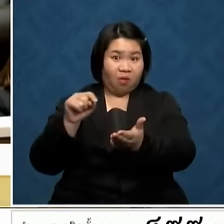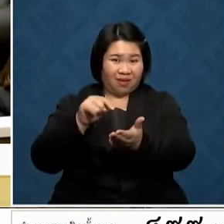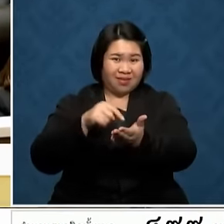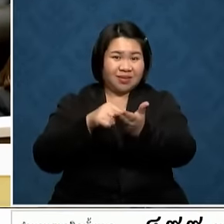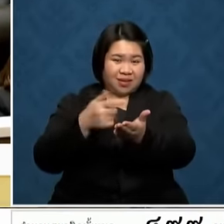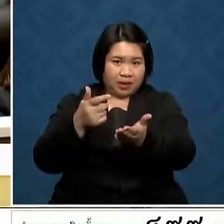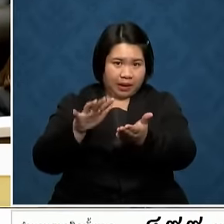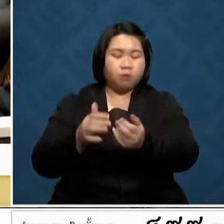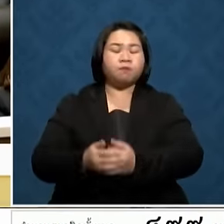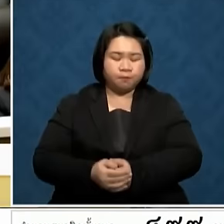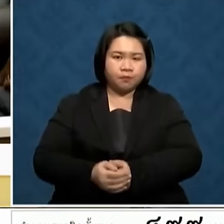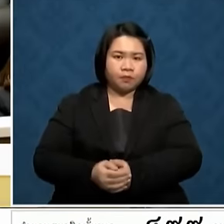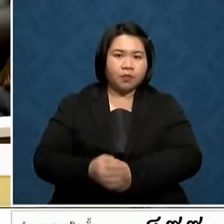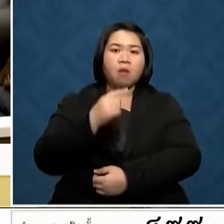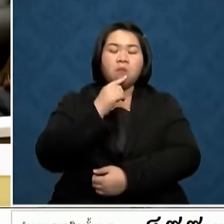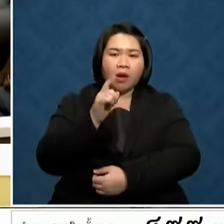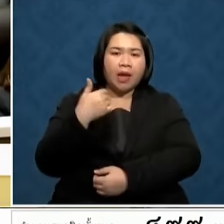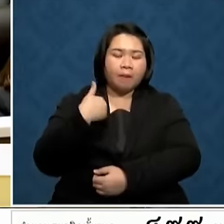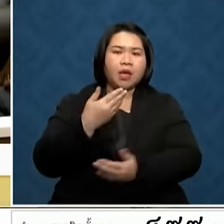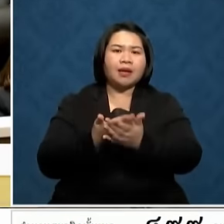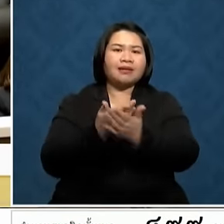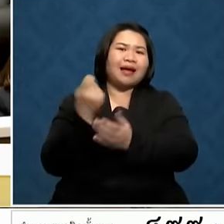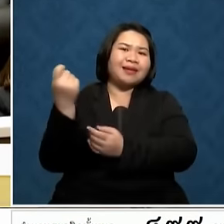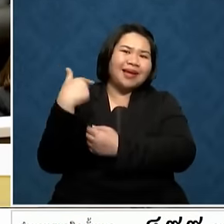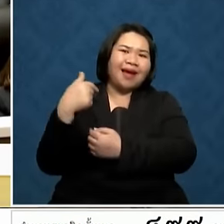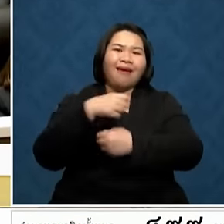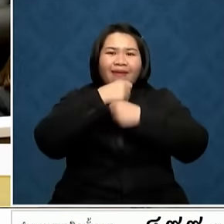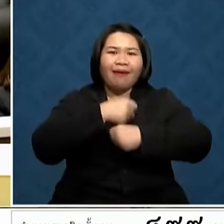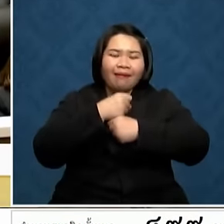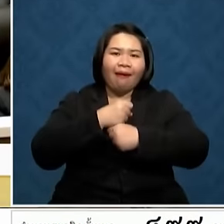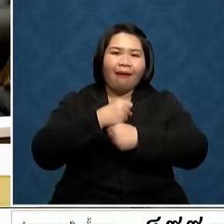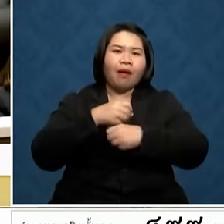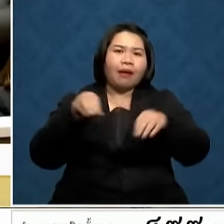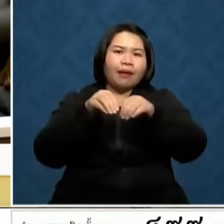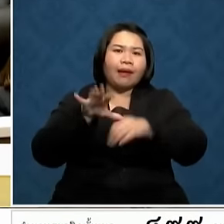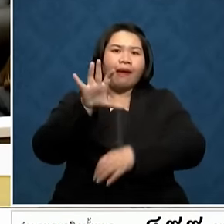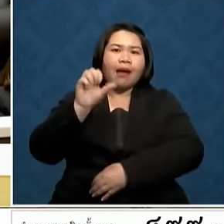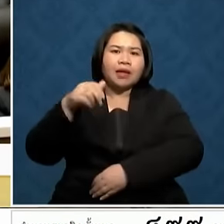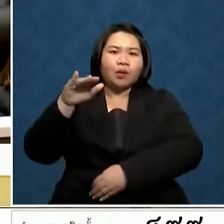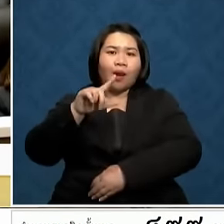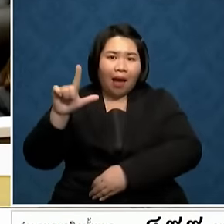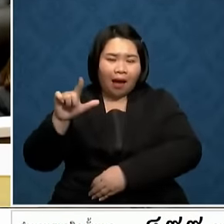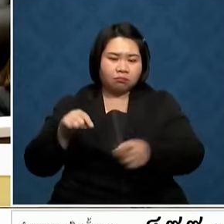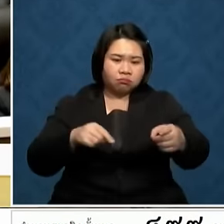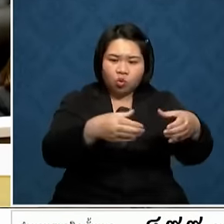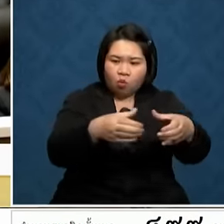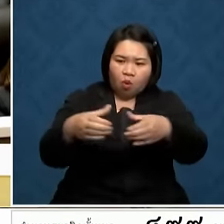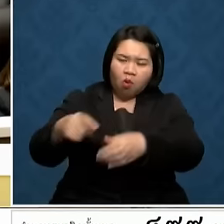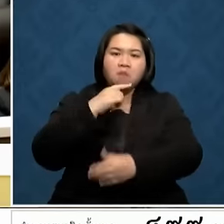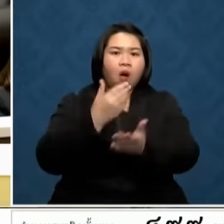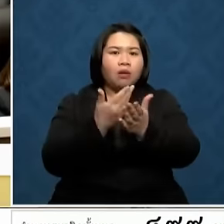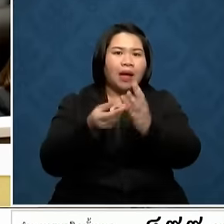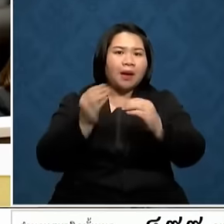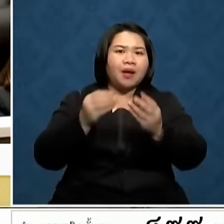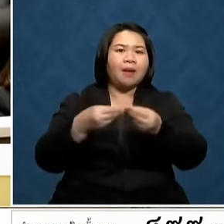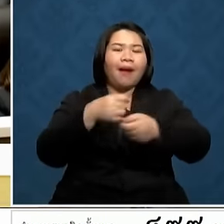อ Lil 3 บสญญาวาจะเพิ่มงบผสูงอัุ 4,000 บาท1,000 บาท1, บifik สัญาว่จะเพิ่มงบผู้ส